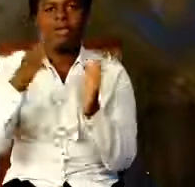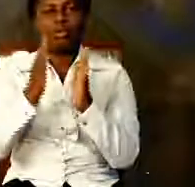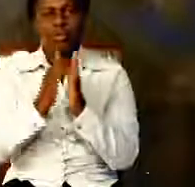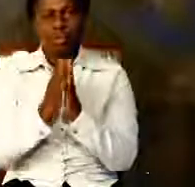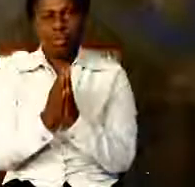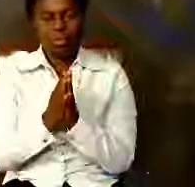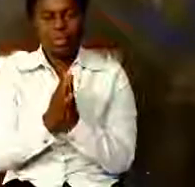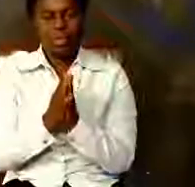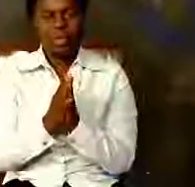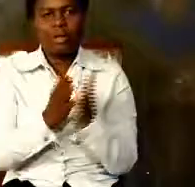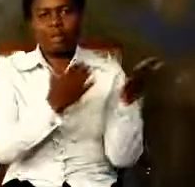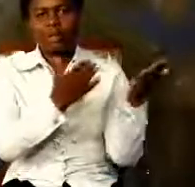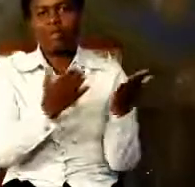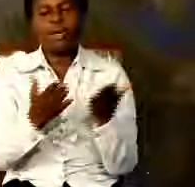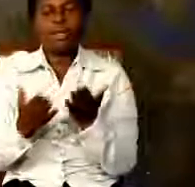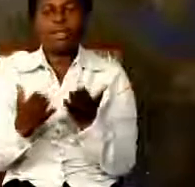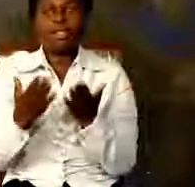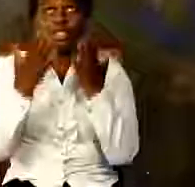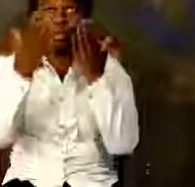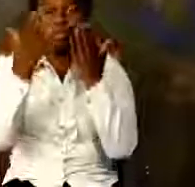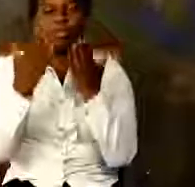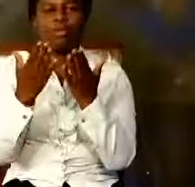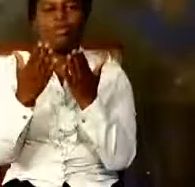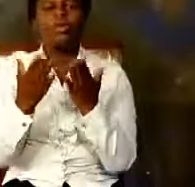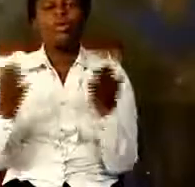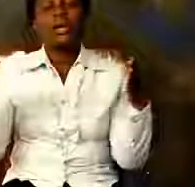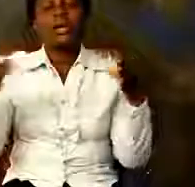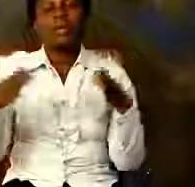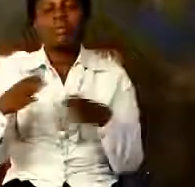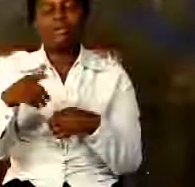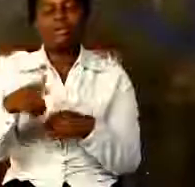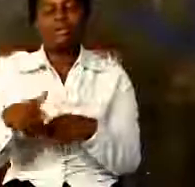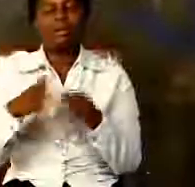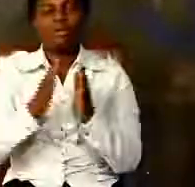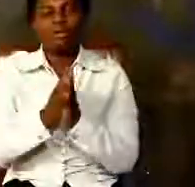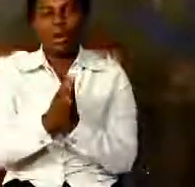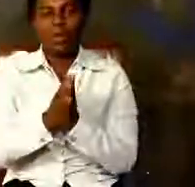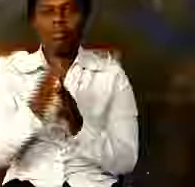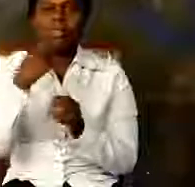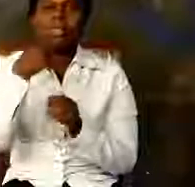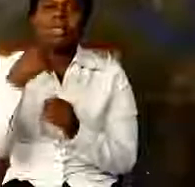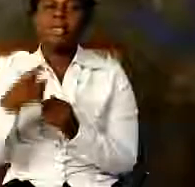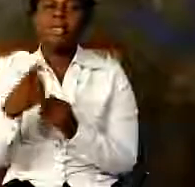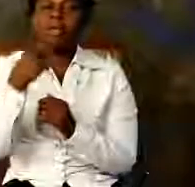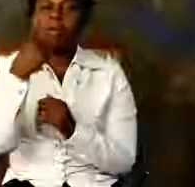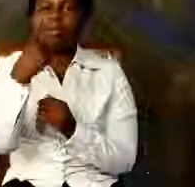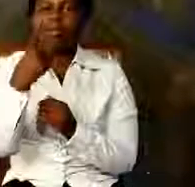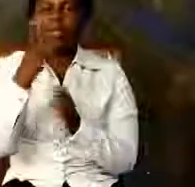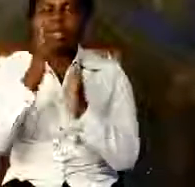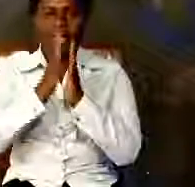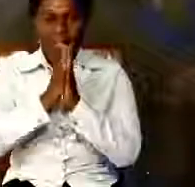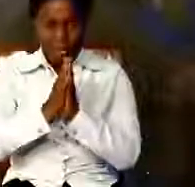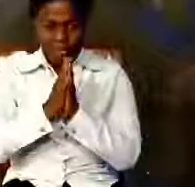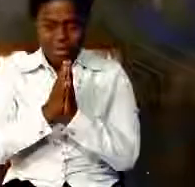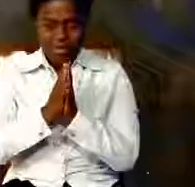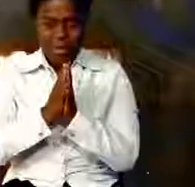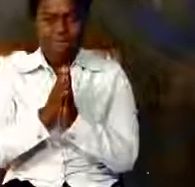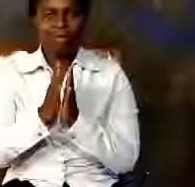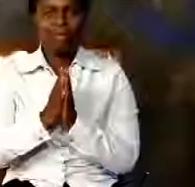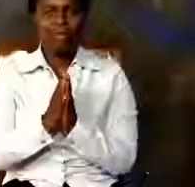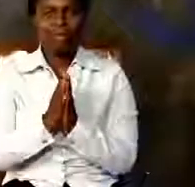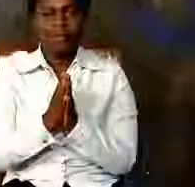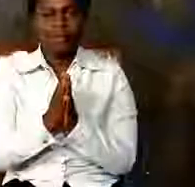tuweze kumkaribisha Mungu katika mikutano yetu kwa ombi. Kila mmoja ainamishe kichwa chake